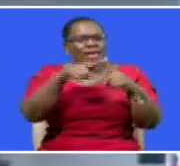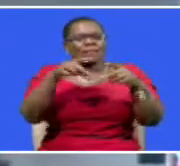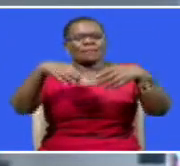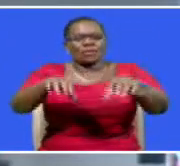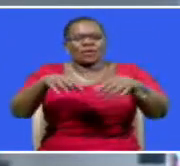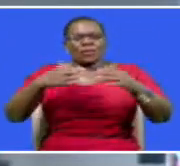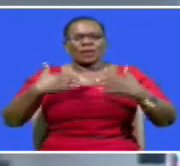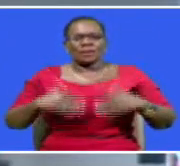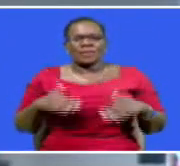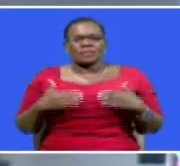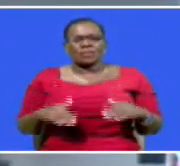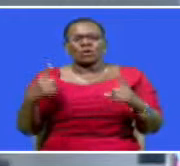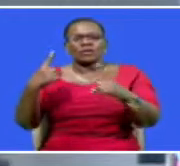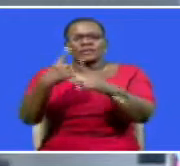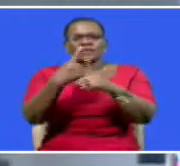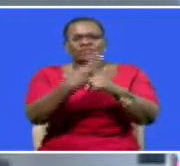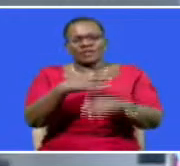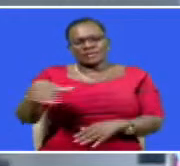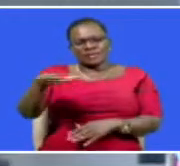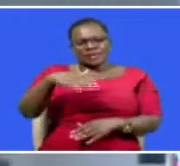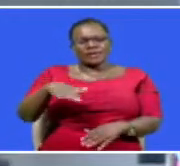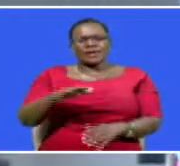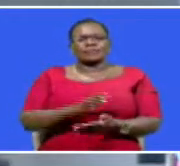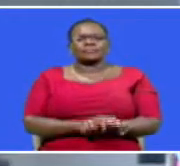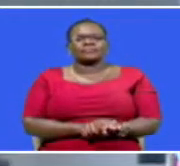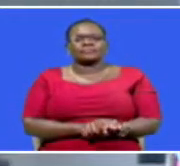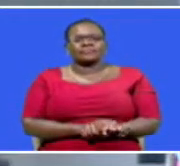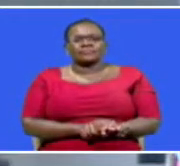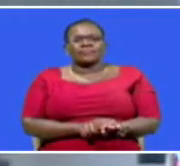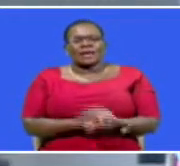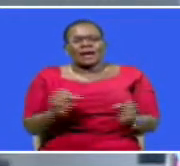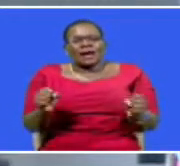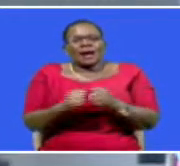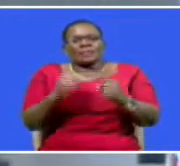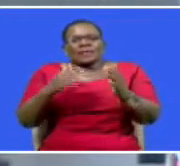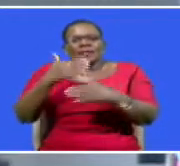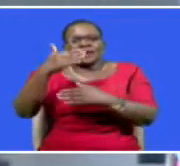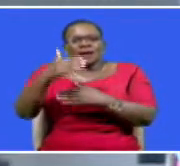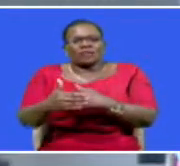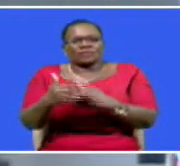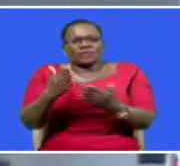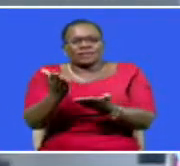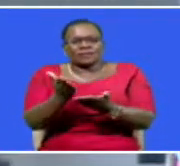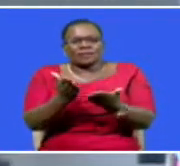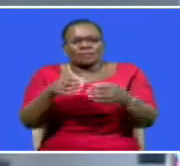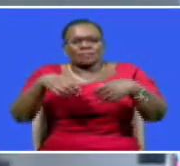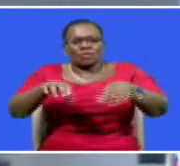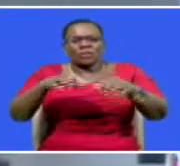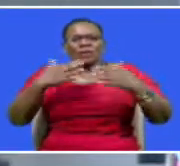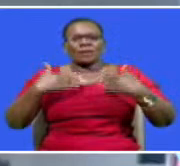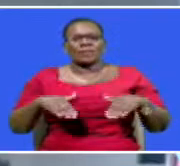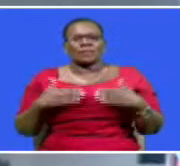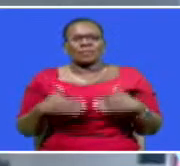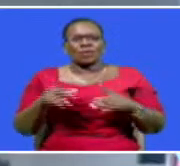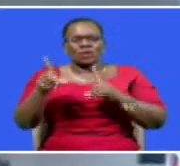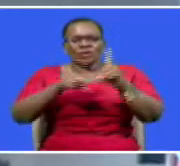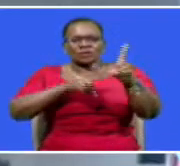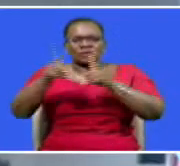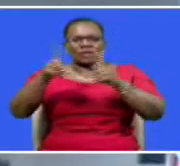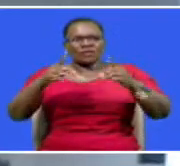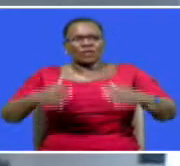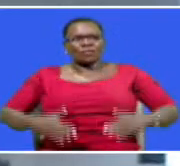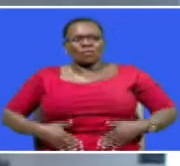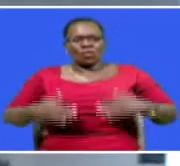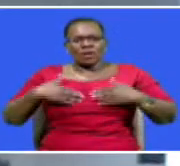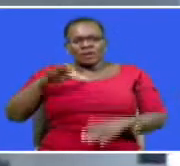wa bodaboda katika maeneo tofauti ya sehemu hizo. Haya yamejiri baada ya baadhi ya wahudumu hao ambao walikuwa wakisafirisha mwili